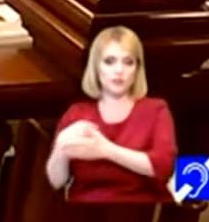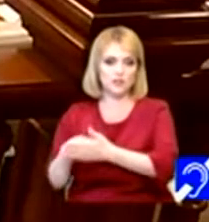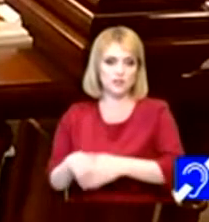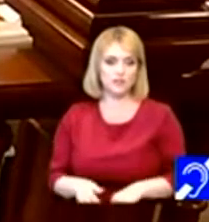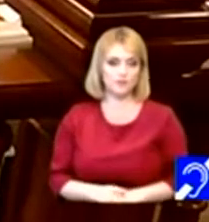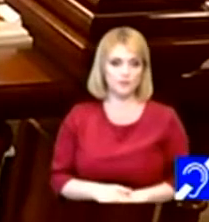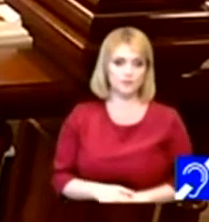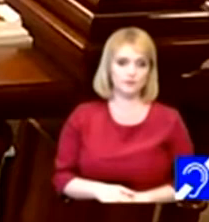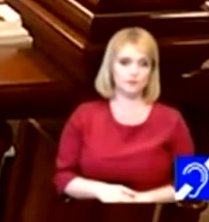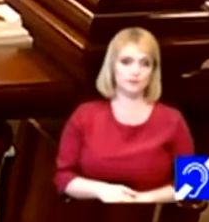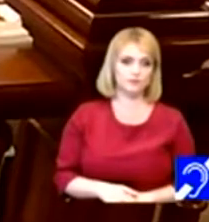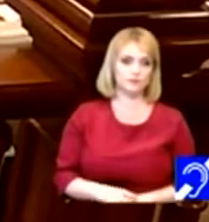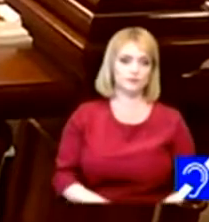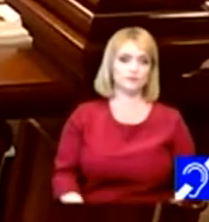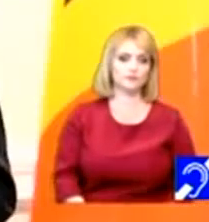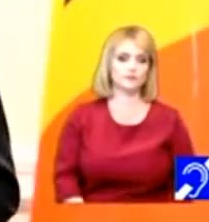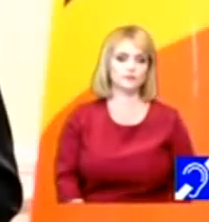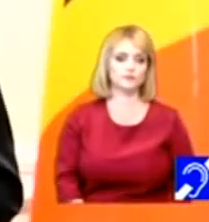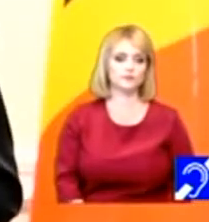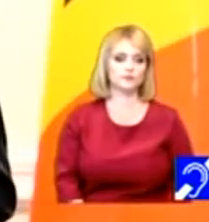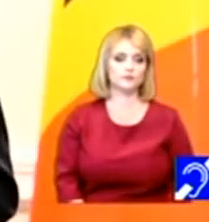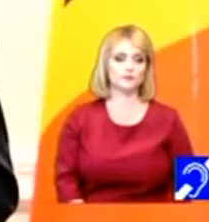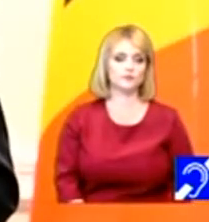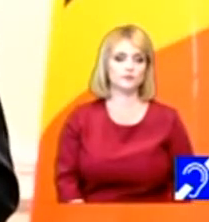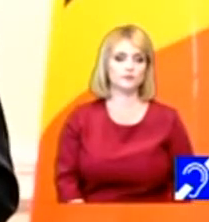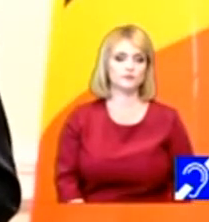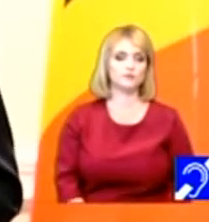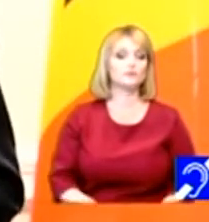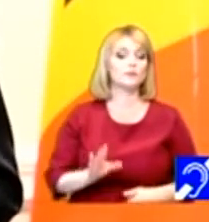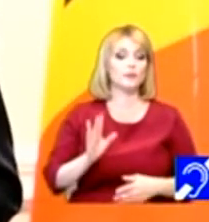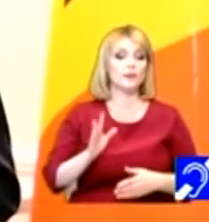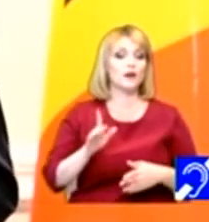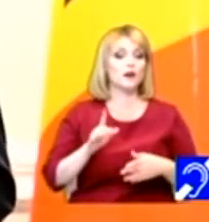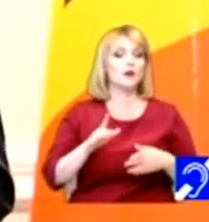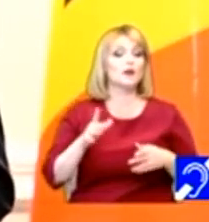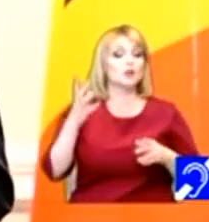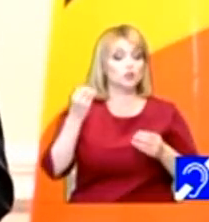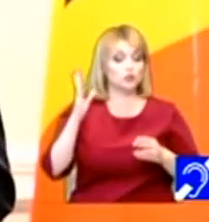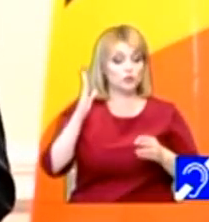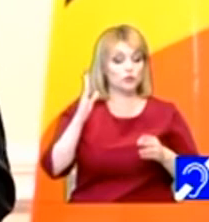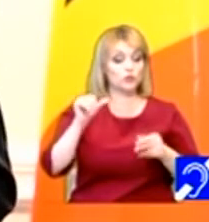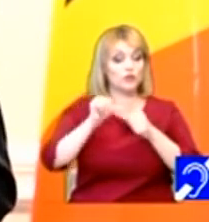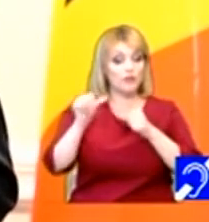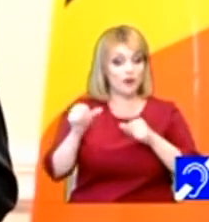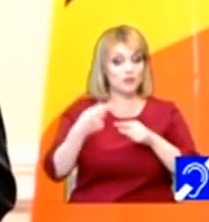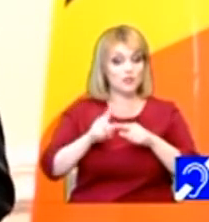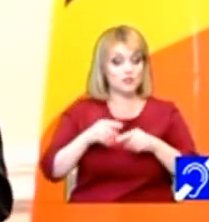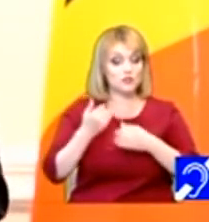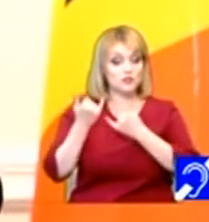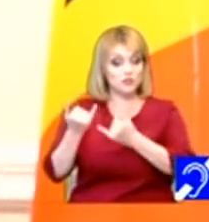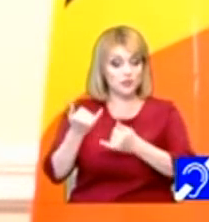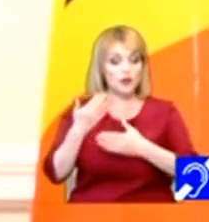Acesta trebuie să fie votat și în Parlament. Subvenționarea dobânzilor la credite, inclusiv pe creditele angajate